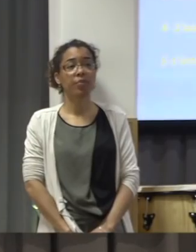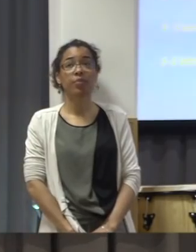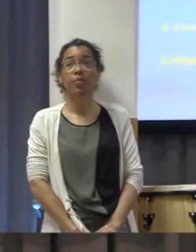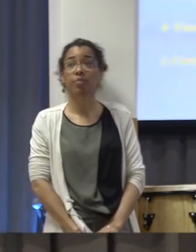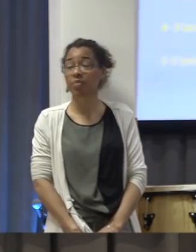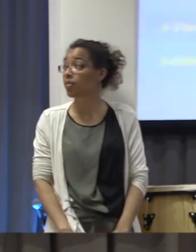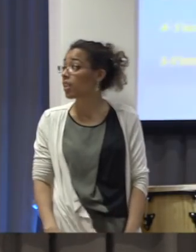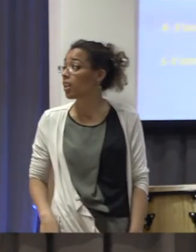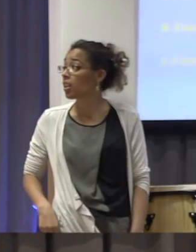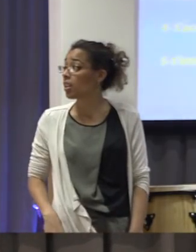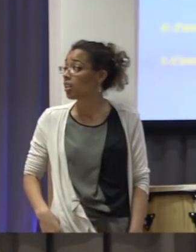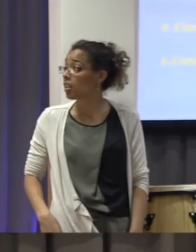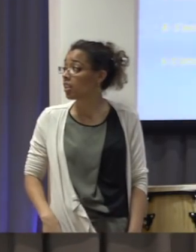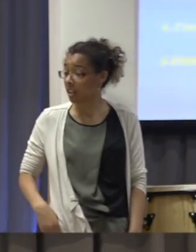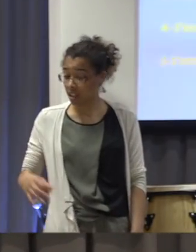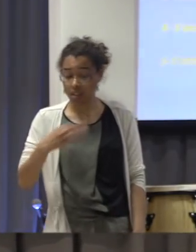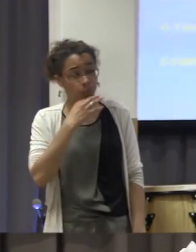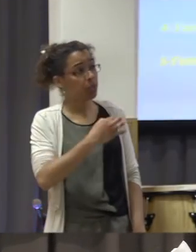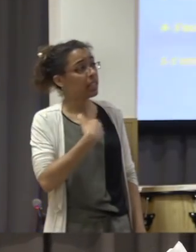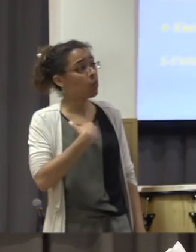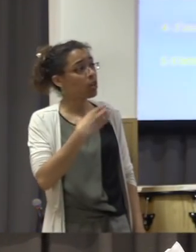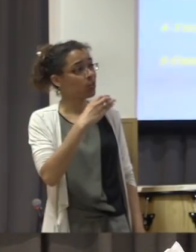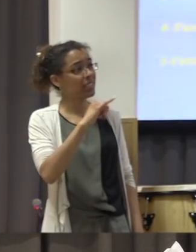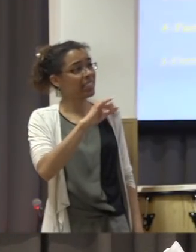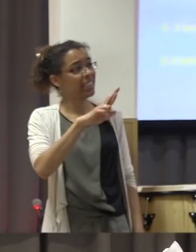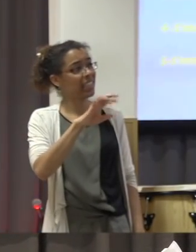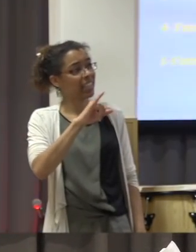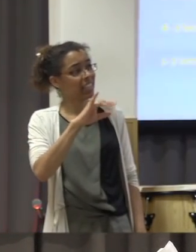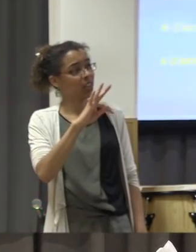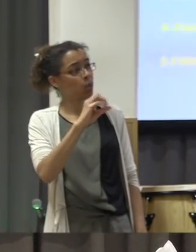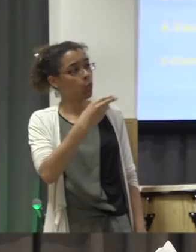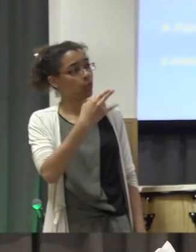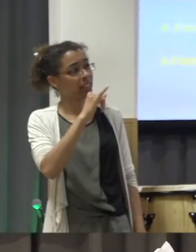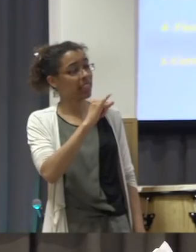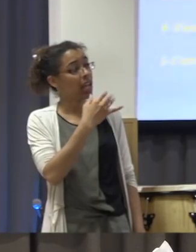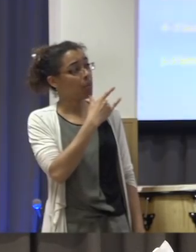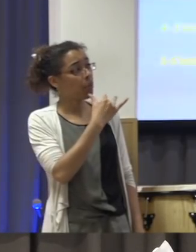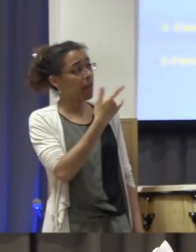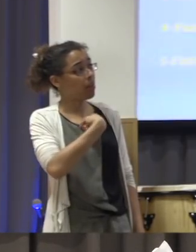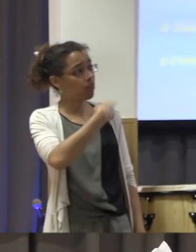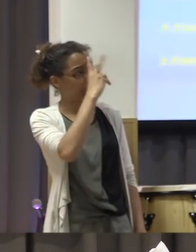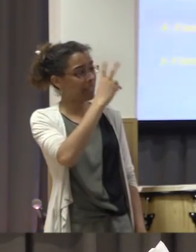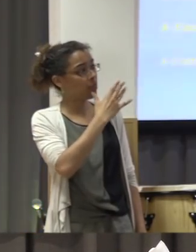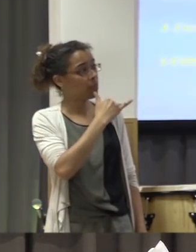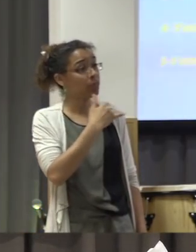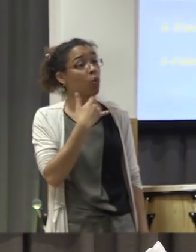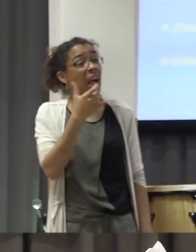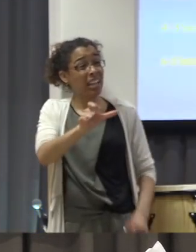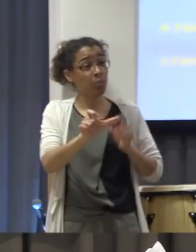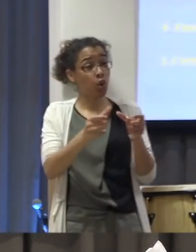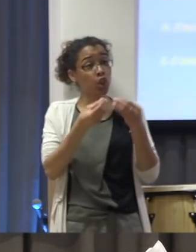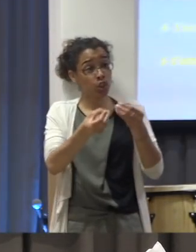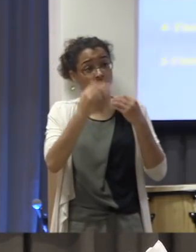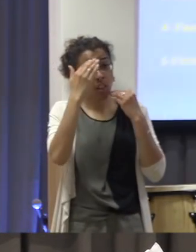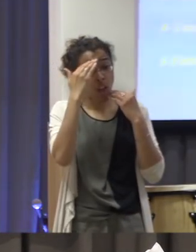Tu vas lui dire que je m'appelle Silutonie, je ne peux pas être bête. D'accord? C'est pour dire que les mots, ça décourage. Alors,